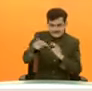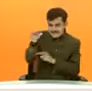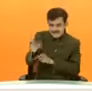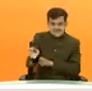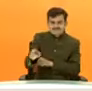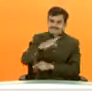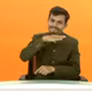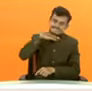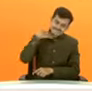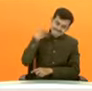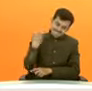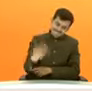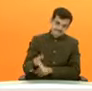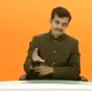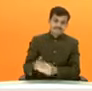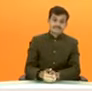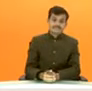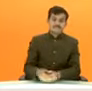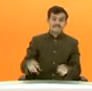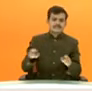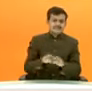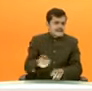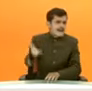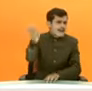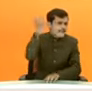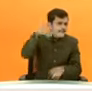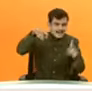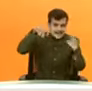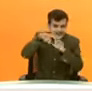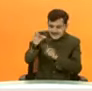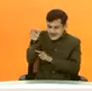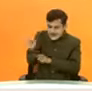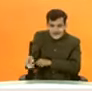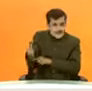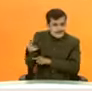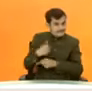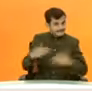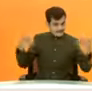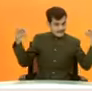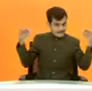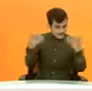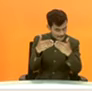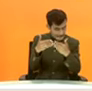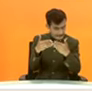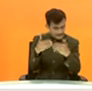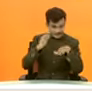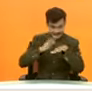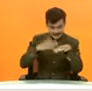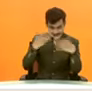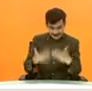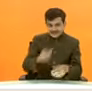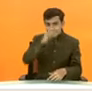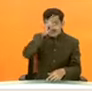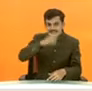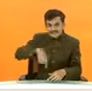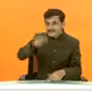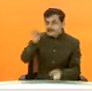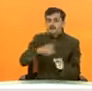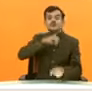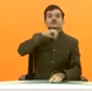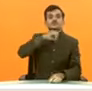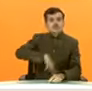खो दिया है। जब भी कस्तूरीरंगन जी से मुलाकात हुई, हम भारत के युवाओं के